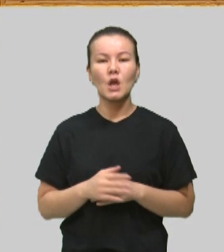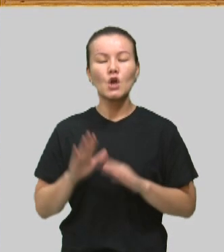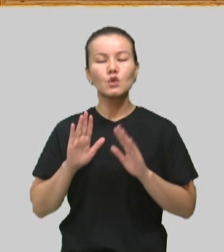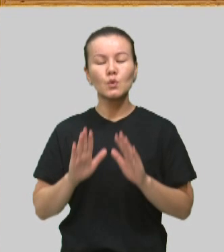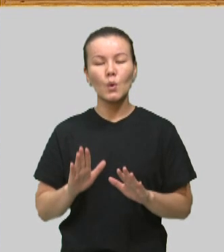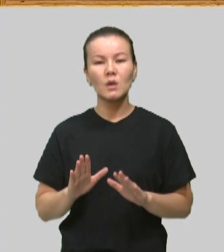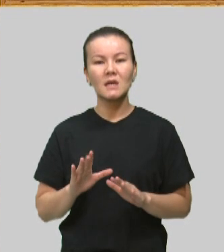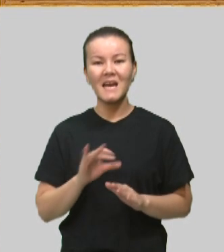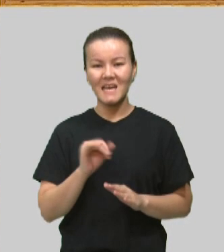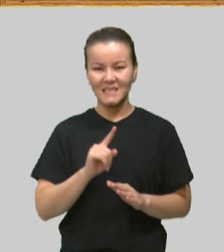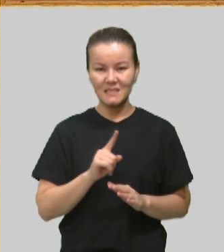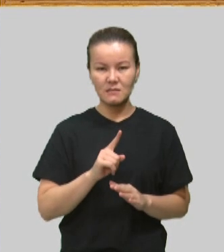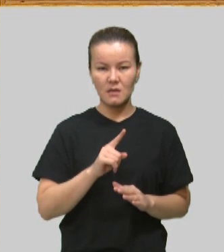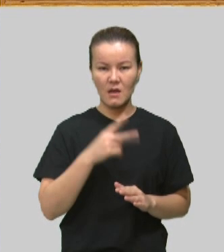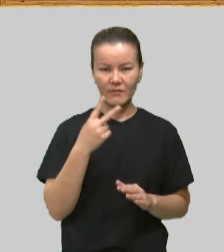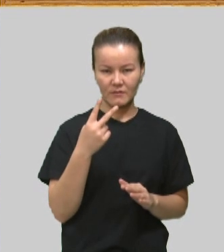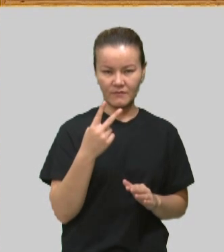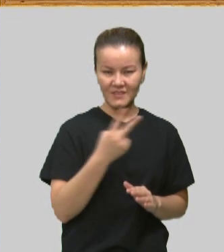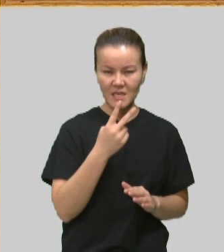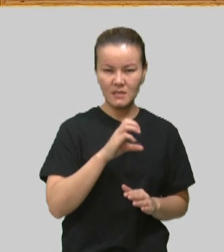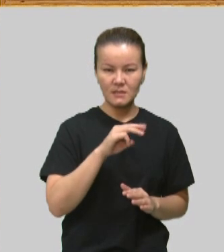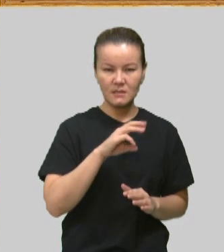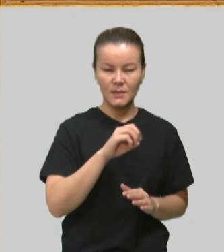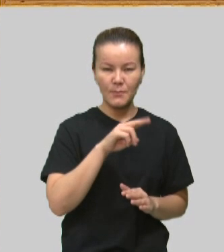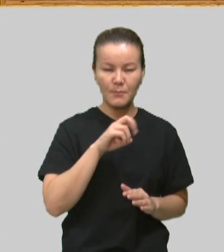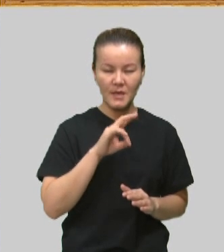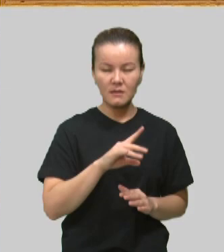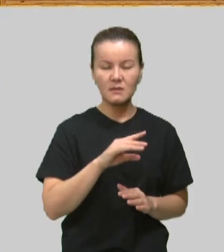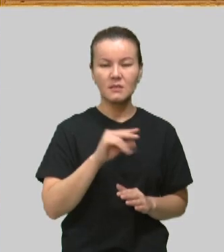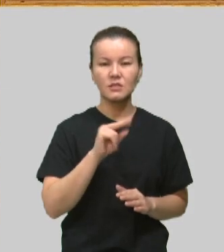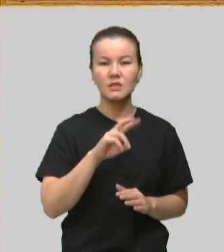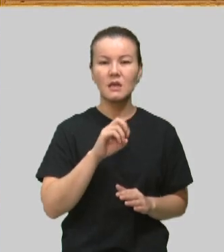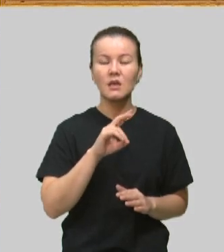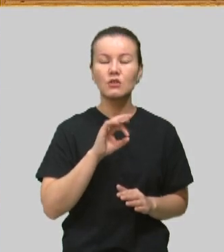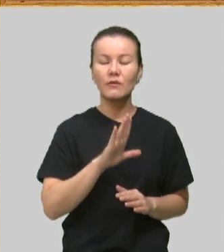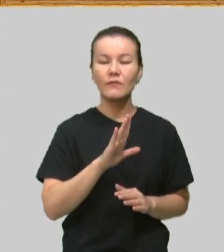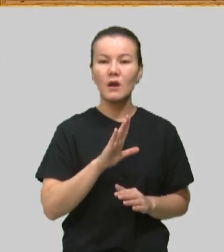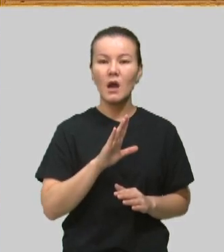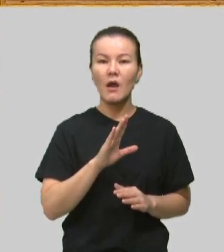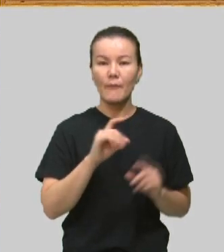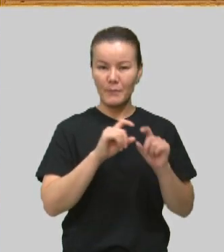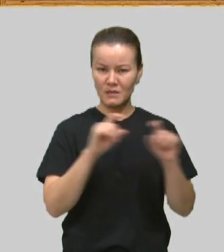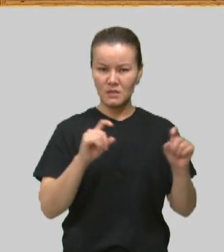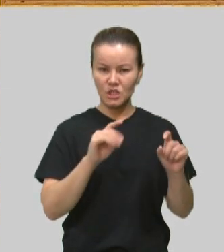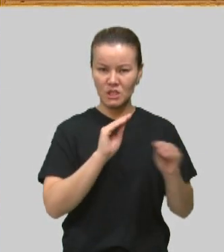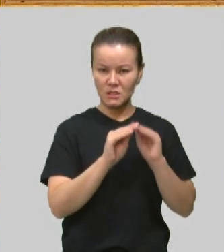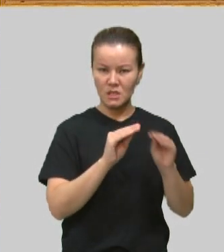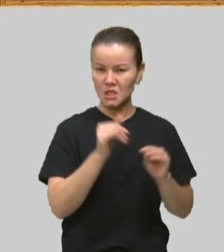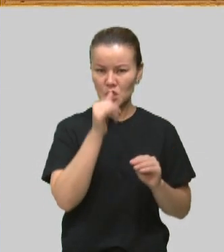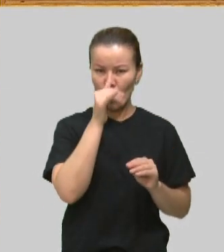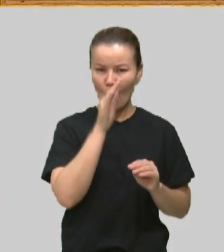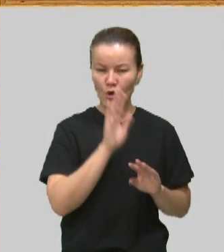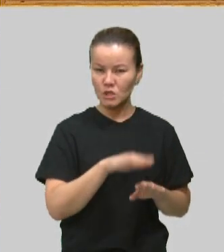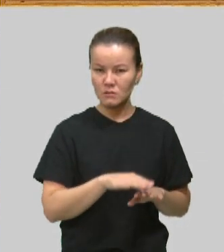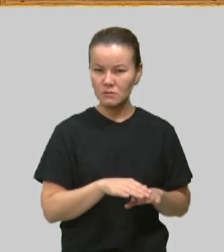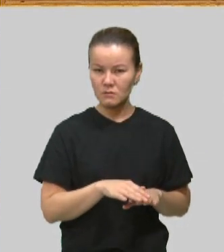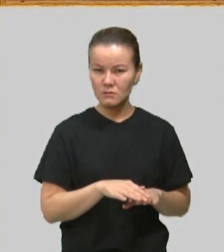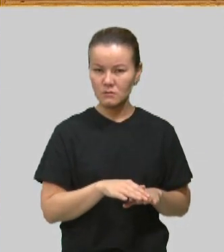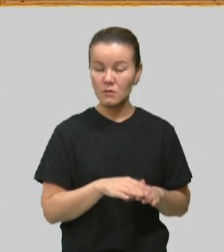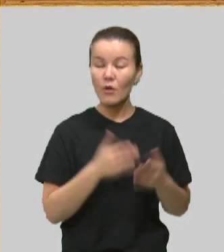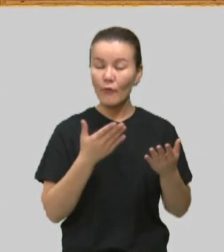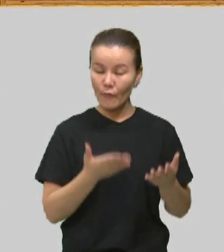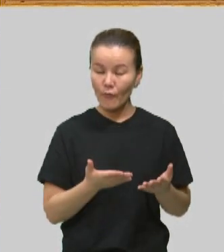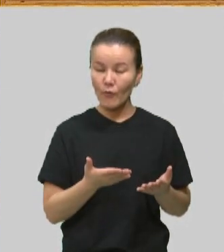Только из второстепенных членов предложение состоять не может.